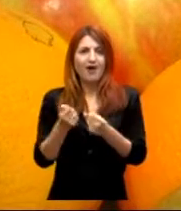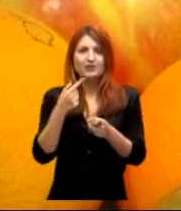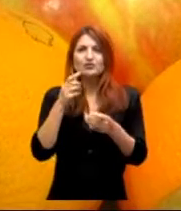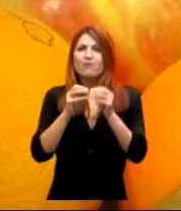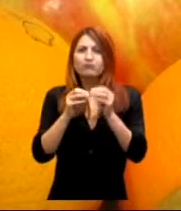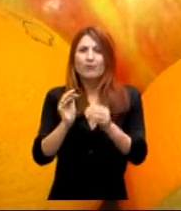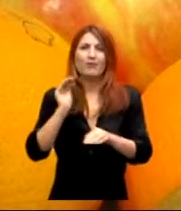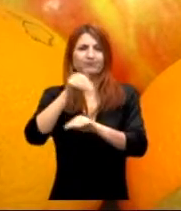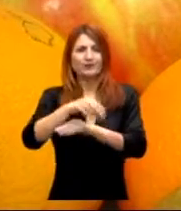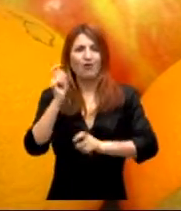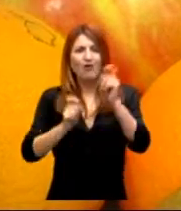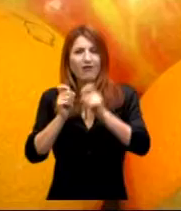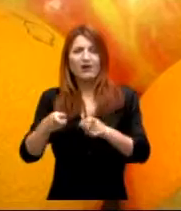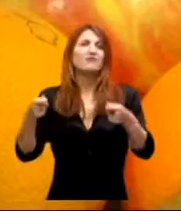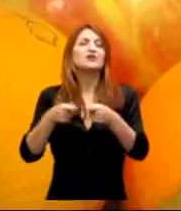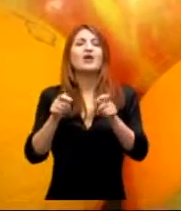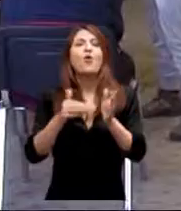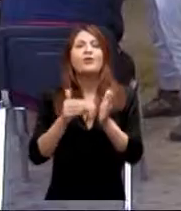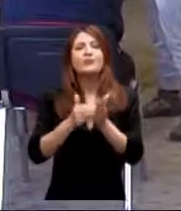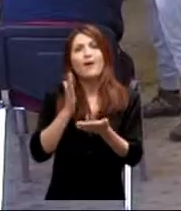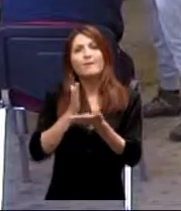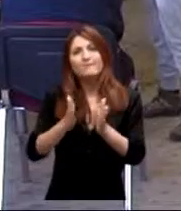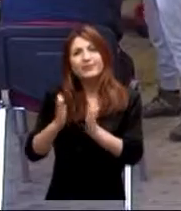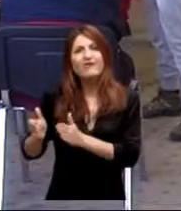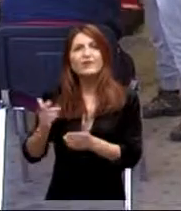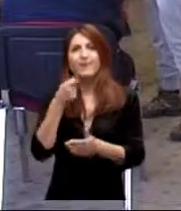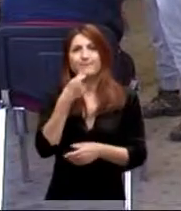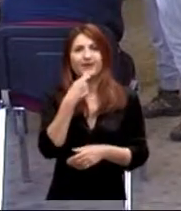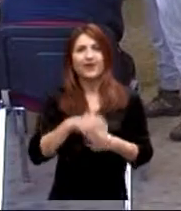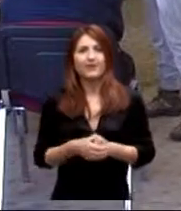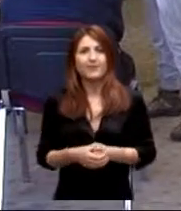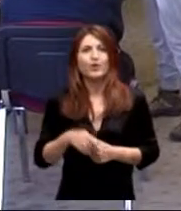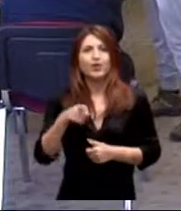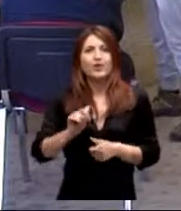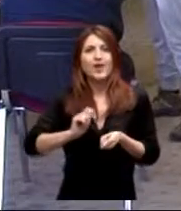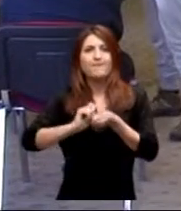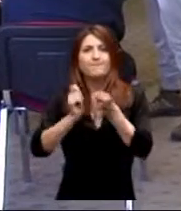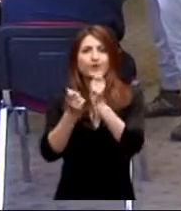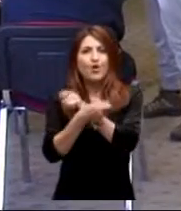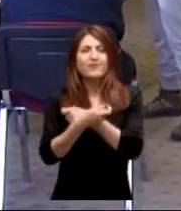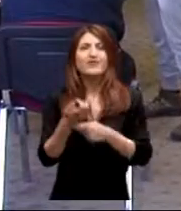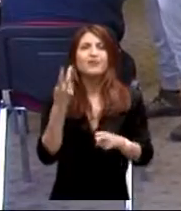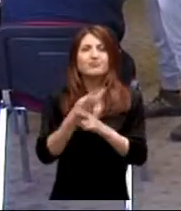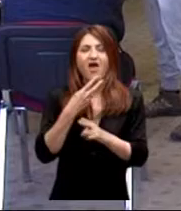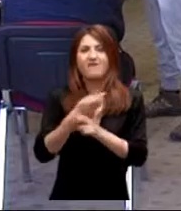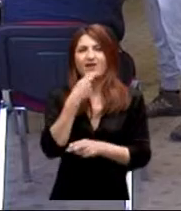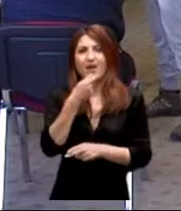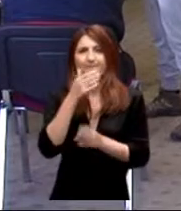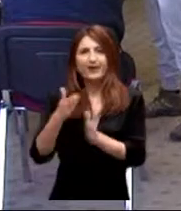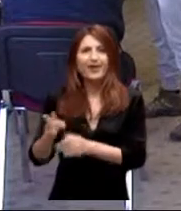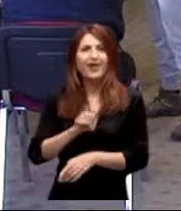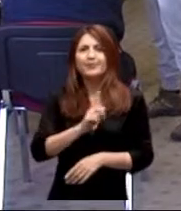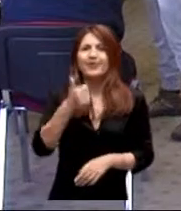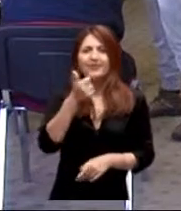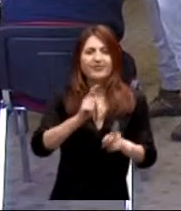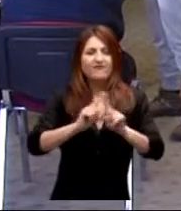prekomjerne tjelesne težine veže se i pravilna prehrana. Cilj ovog programa je promjena prehrambenih navika. Ne postoji nijedna namirnica